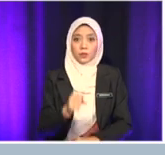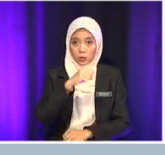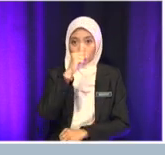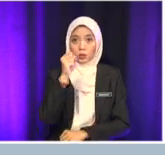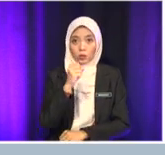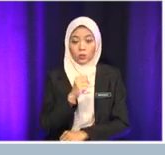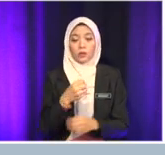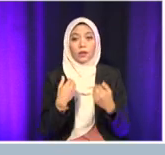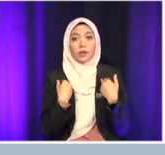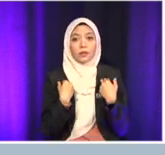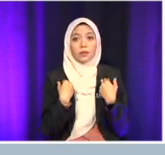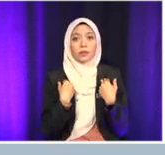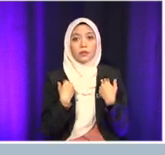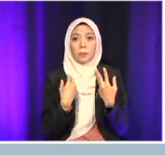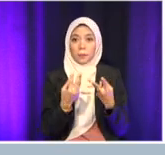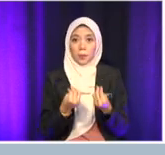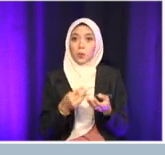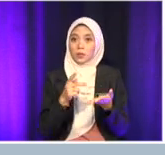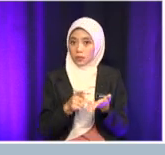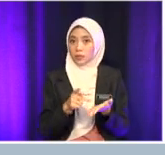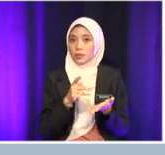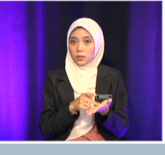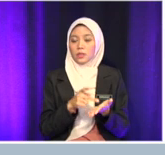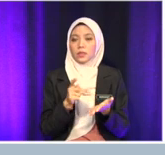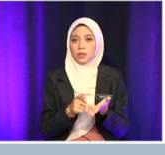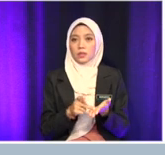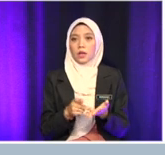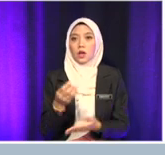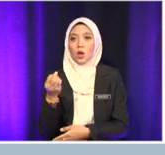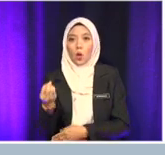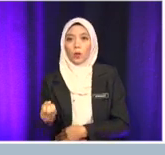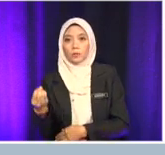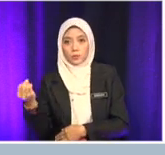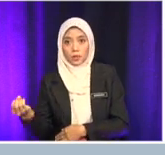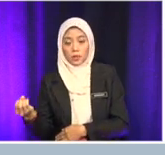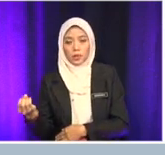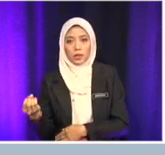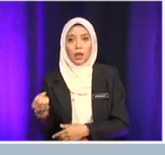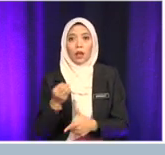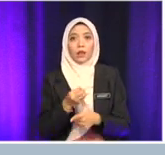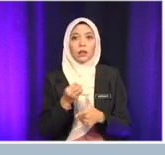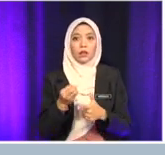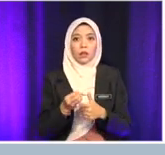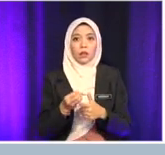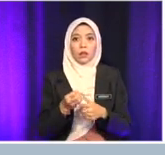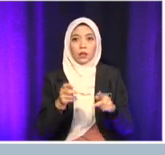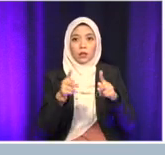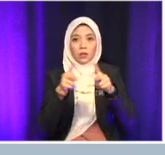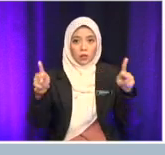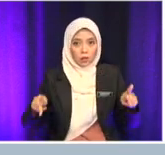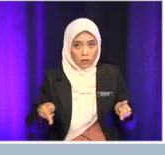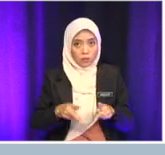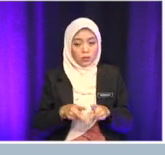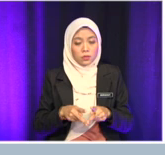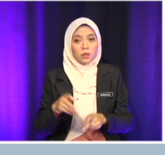untuk menghitung luas objek bila diberi image ataupun menghitung luas image apabila diberi objek Oke contoh